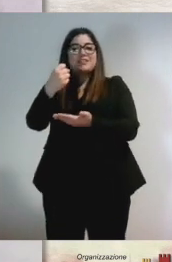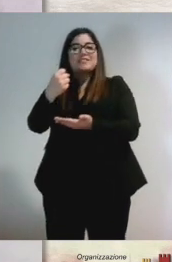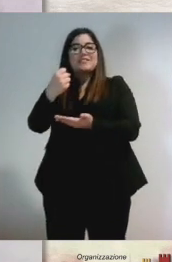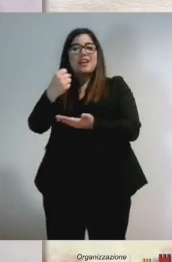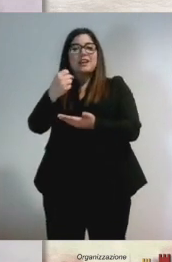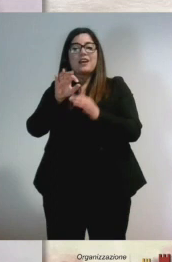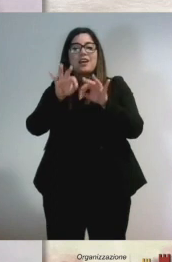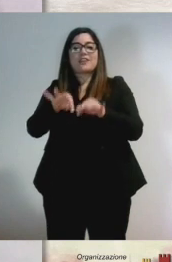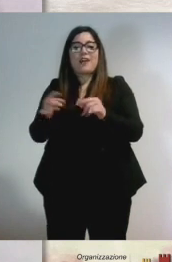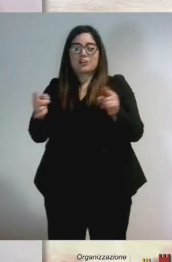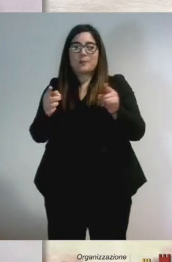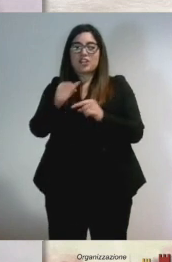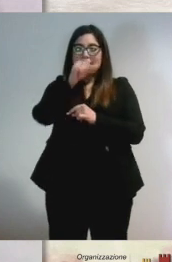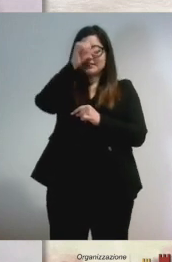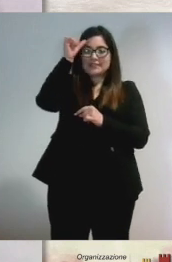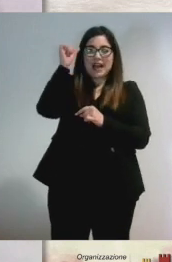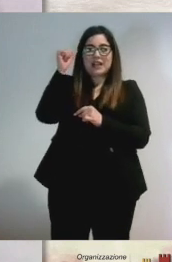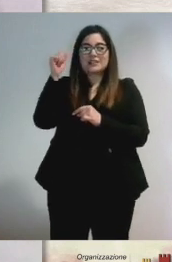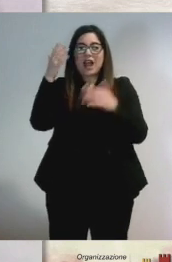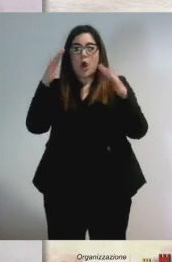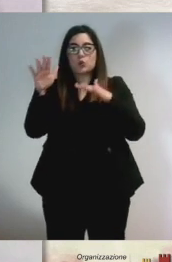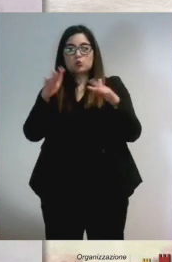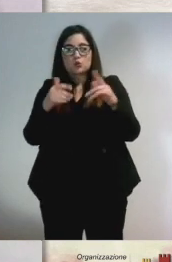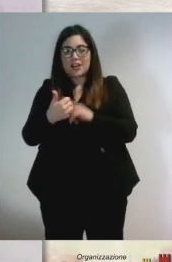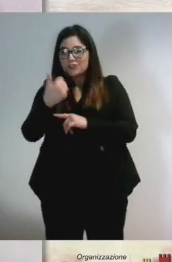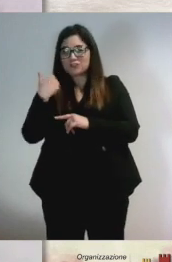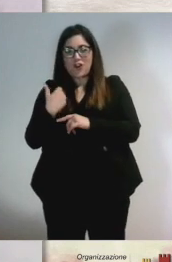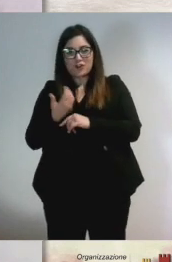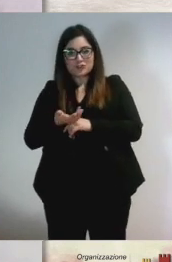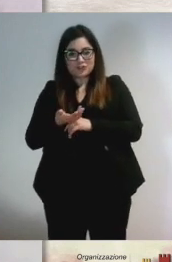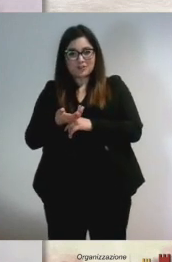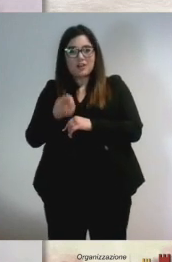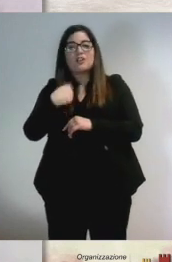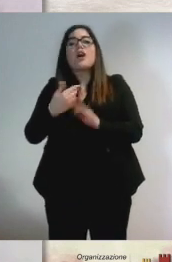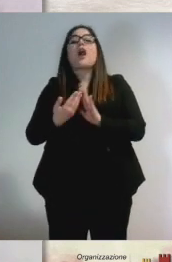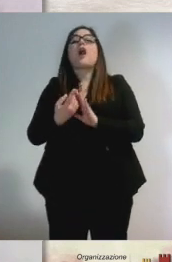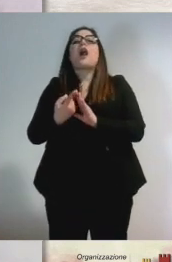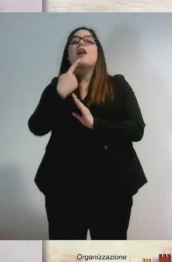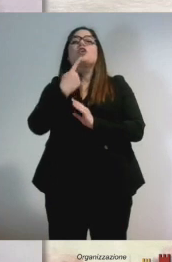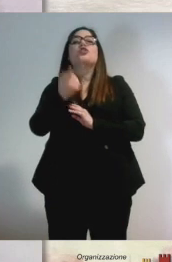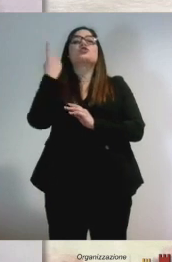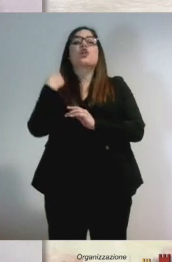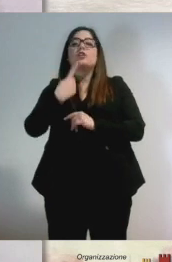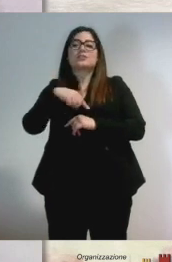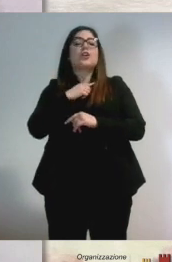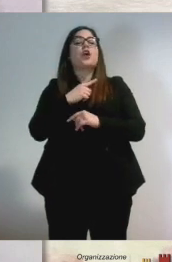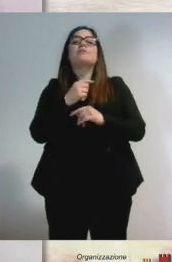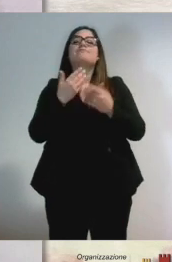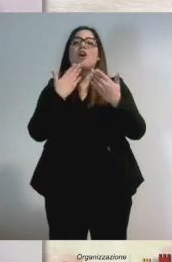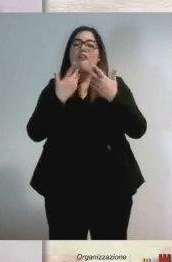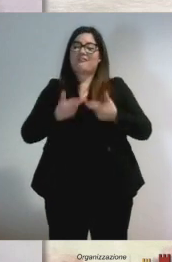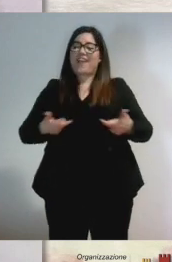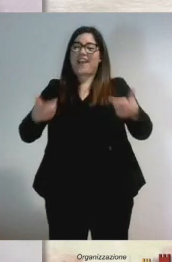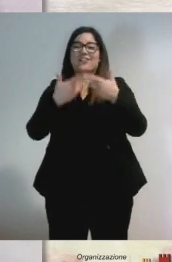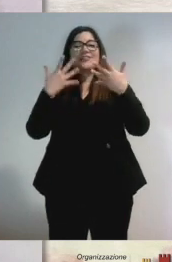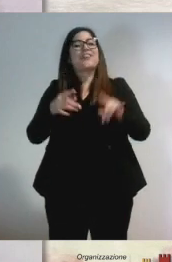tra l'estate e l'autunno dell'anno scorso l'autunno l'anno scorso abbiamo fatto un convegno abbiamo detto le risorse sono arrivate Perché il governo Ci